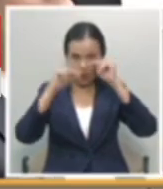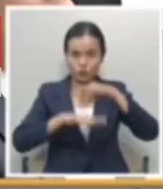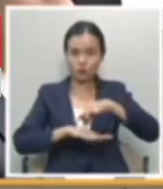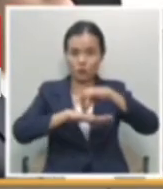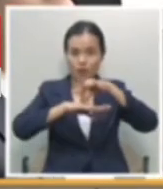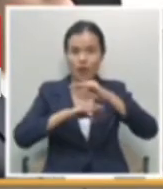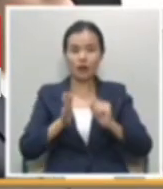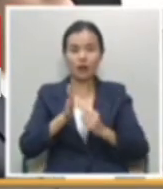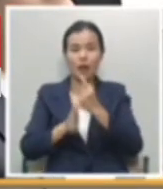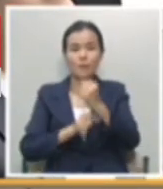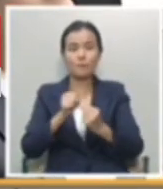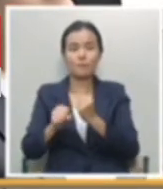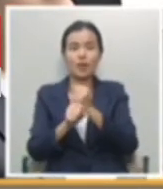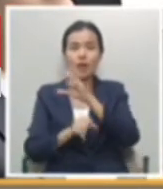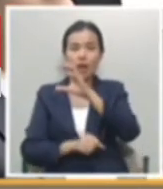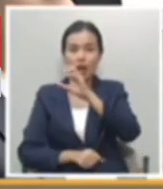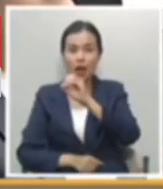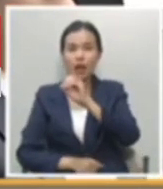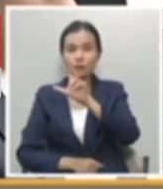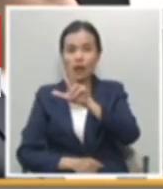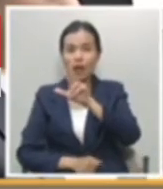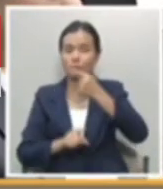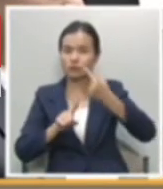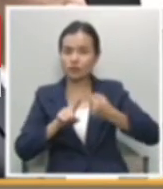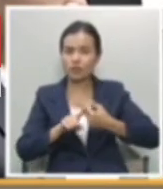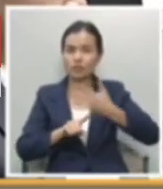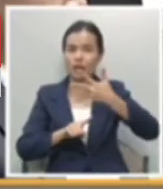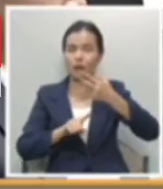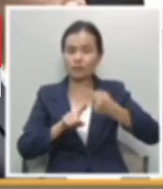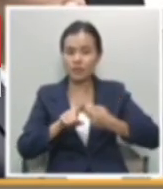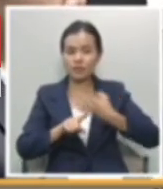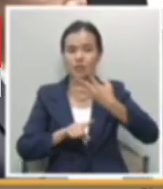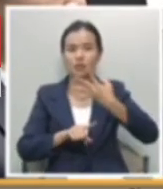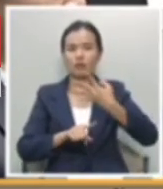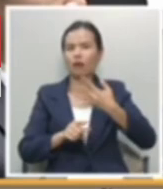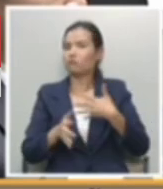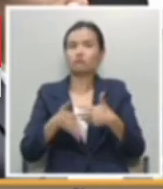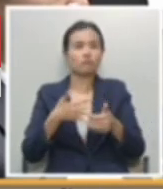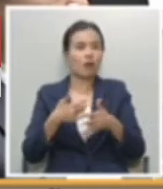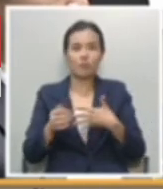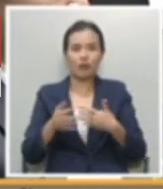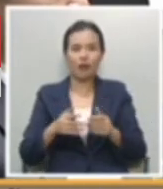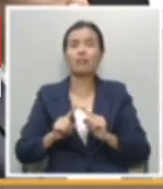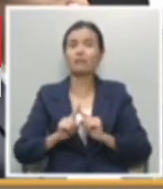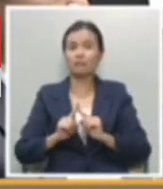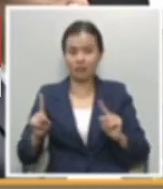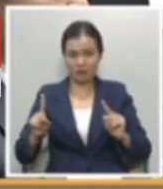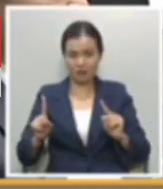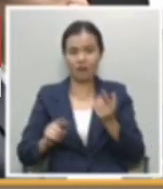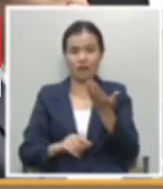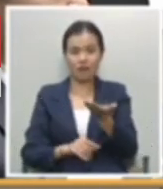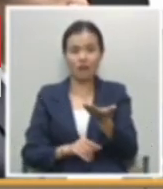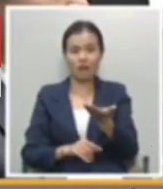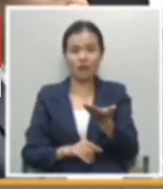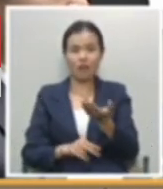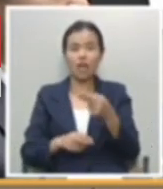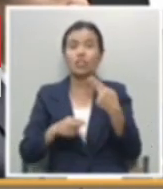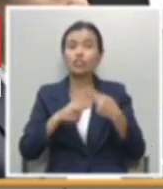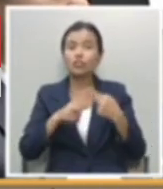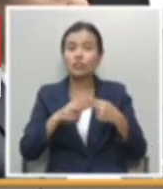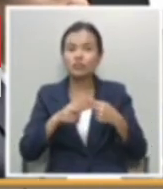ริ่มจากปี53 3-4 เดือนที่ผ่านมาคงไม่ว่าอะไรแต่ว่าท่านขออนุญาตเอ่ยนามพลเอกประ